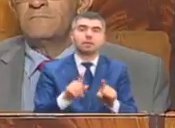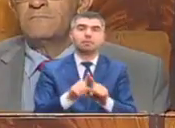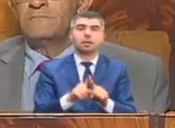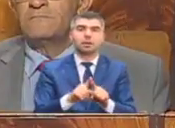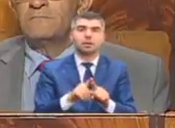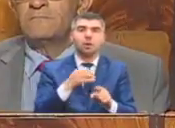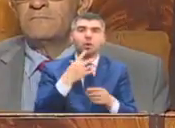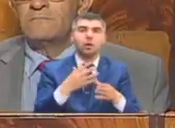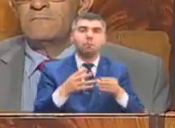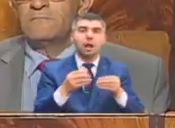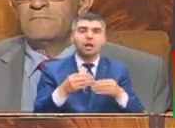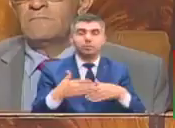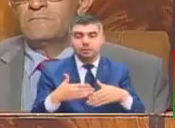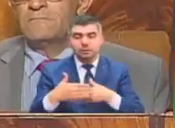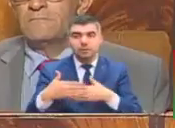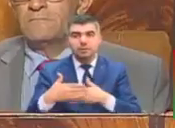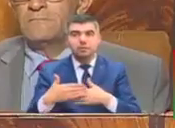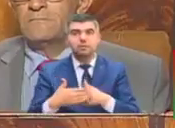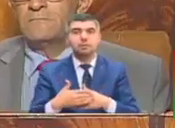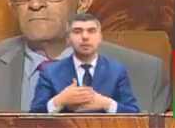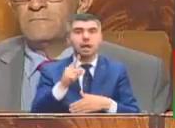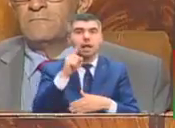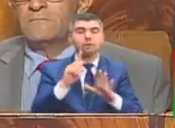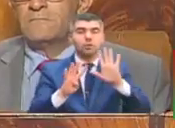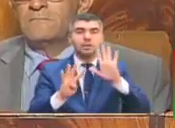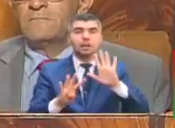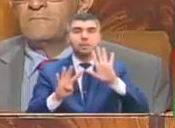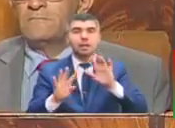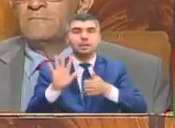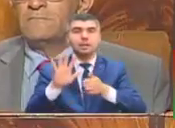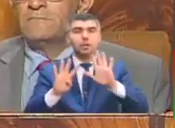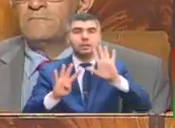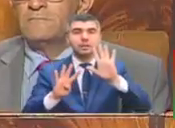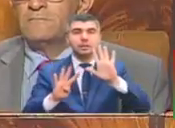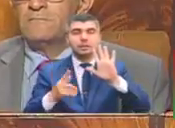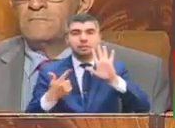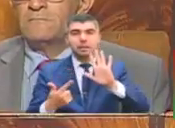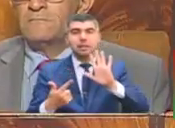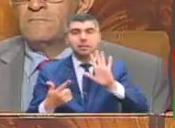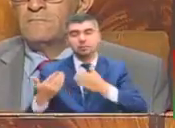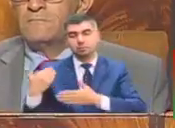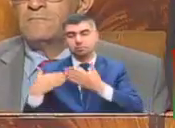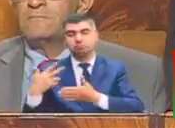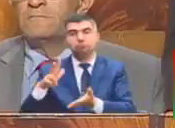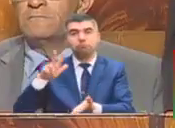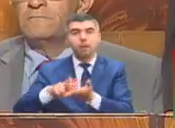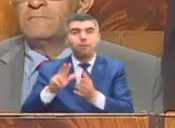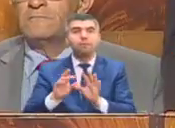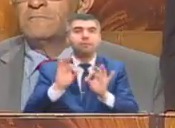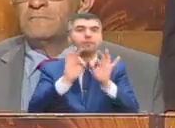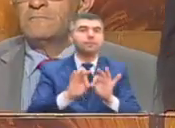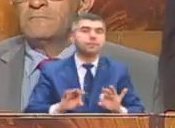منذ 1976 حتى أن الشباب أصبح يسمي هذا المشروع مشروع 1976 تنتظره الساكنة، نظرا